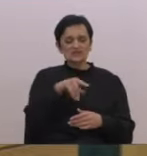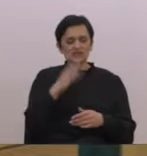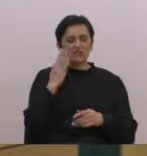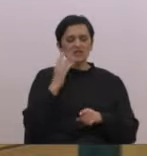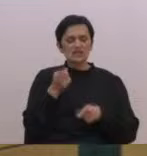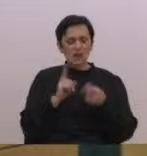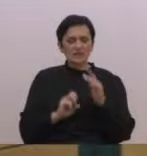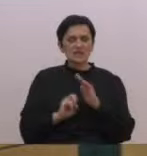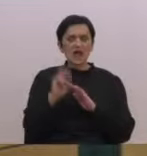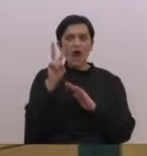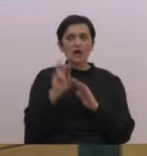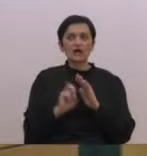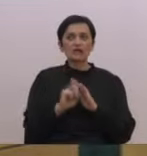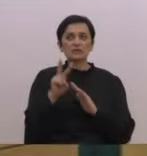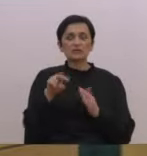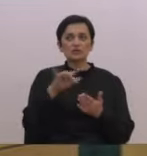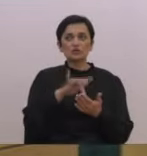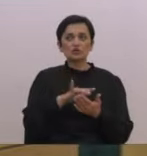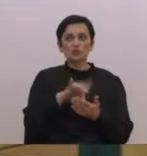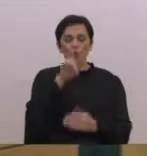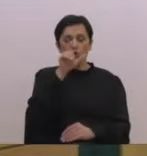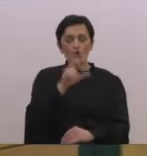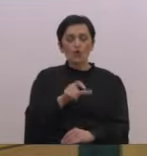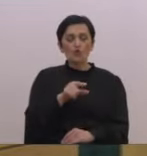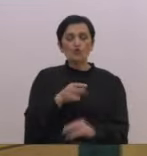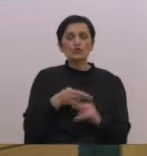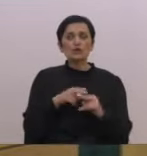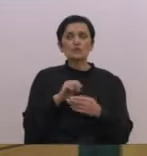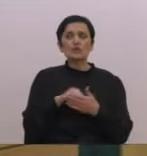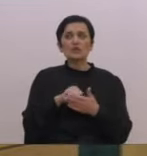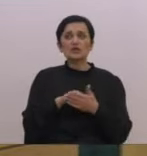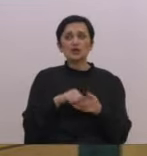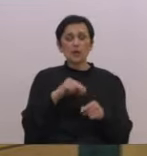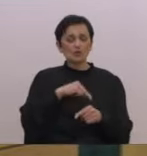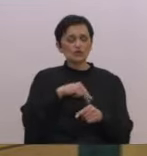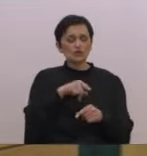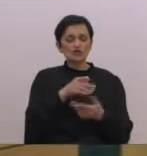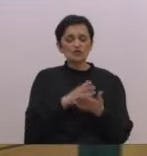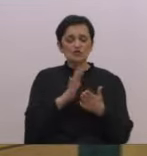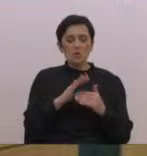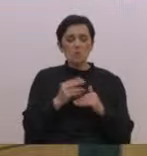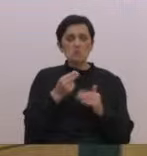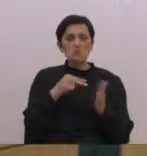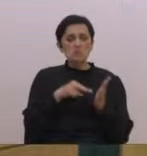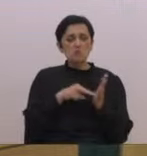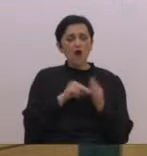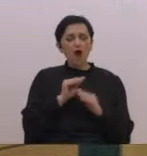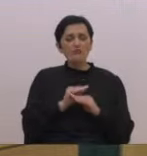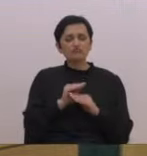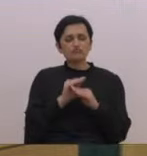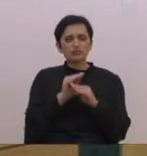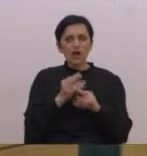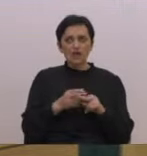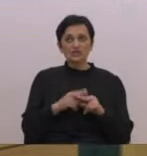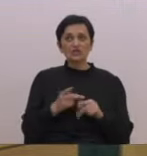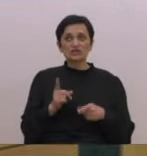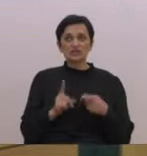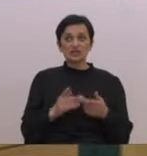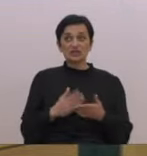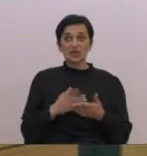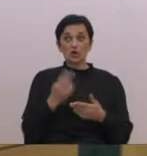გარბის მოქალაქე, იმის გამო, რომ არ არის სამუშაო, არის მაღალი ფასები, ეს არის რეალობა. Და